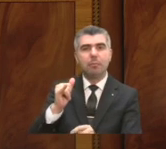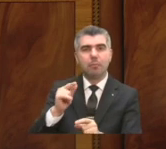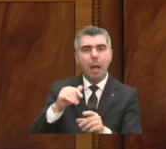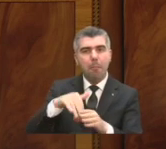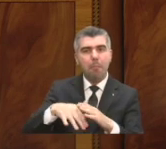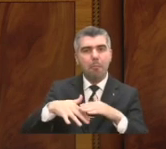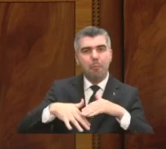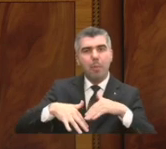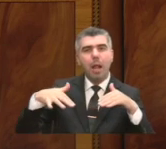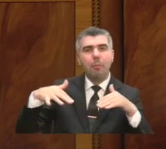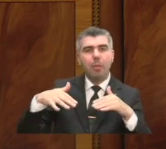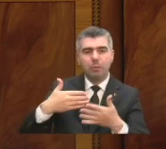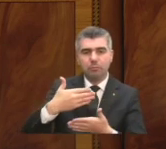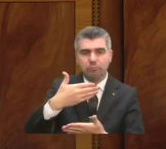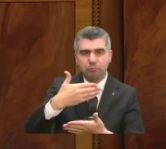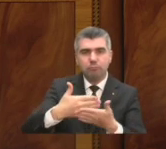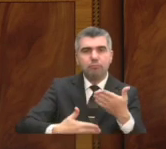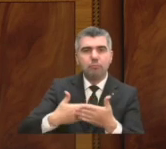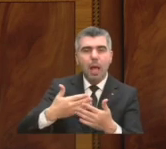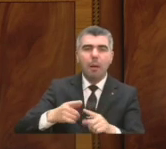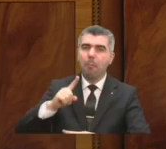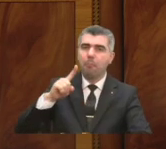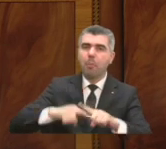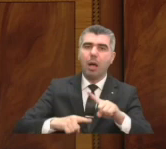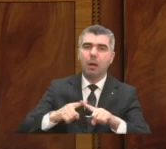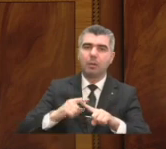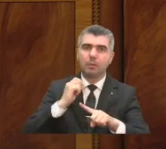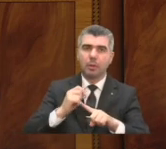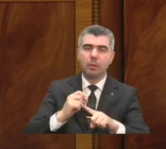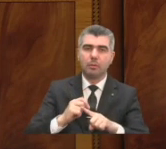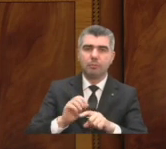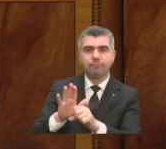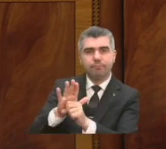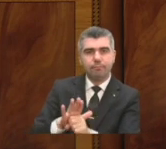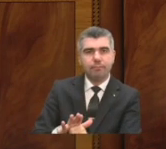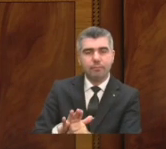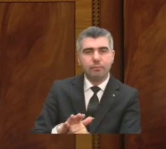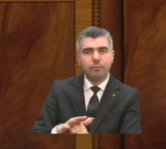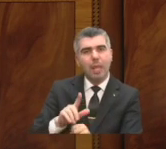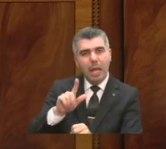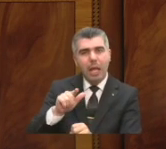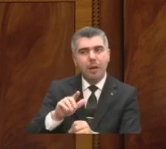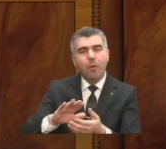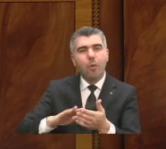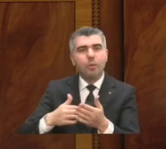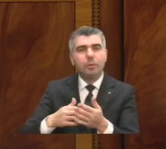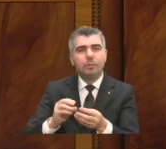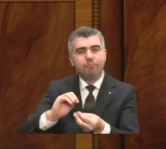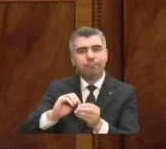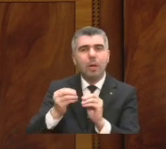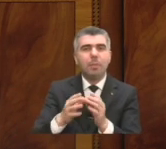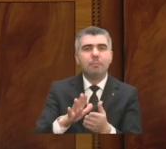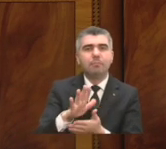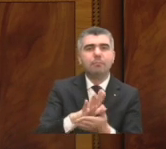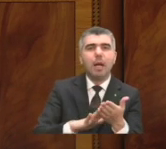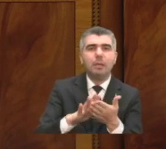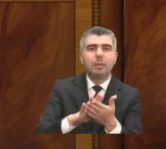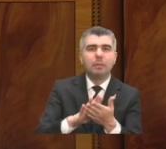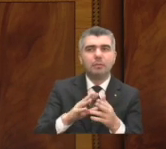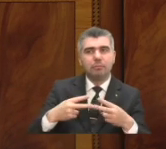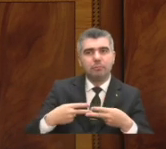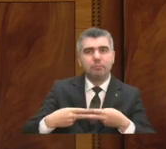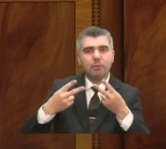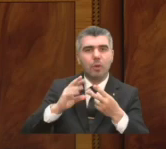البرلمان الأوروبي بيانه المرفوض ما هو سوى مطية تستغل في التهجم غير المقبول